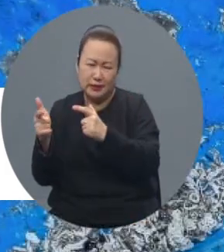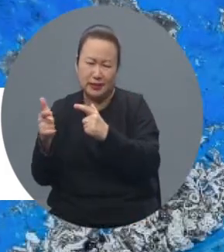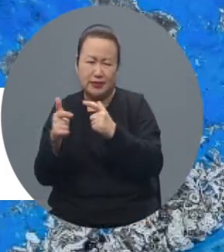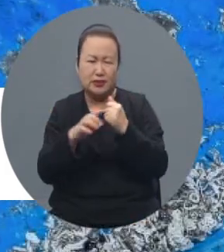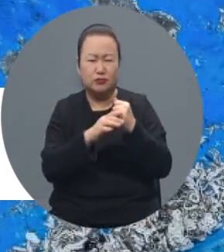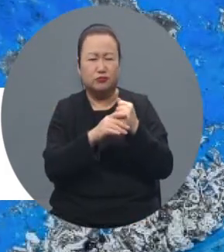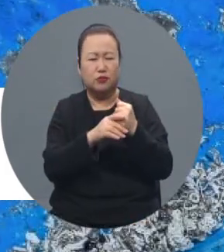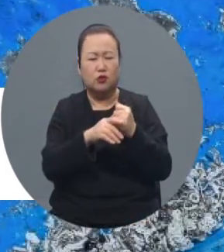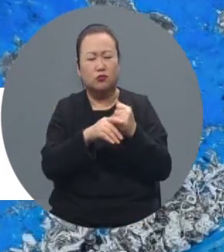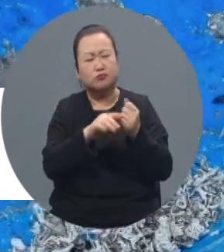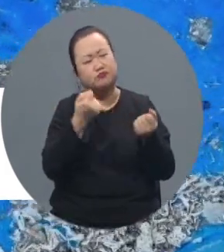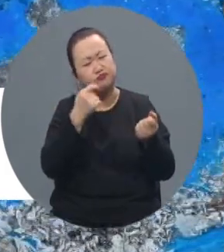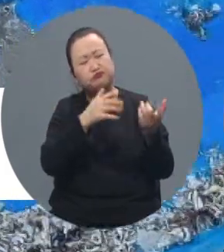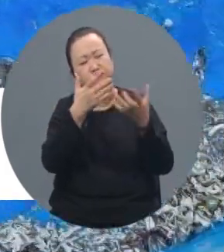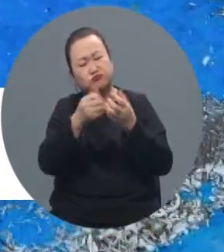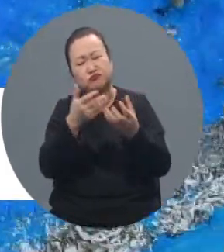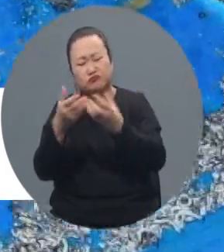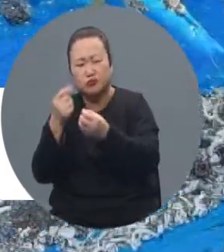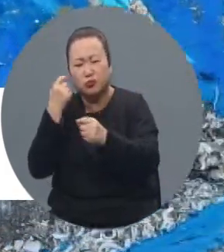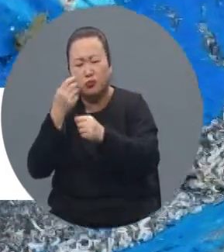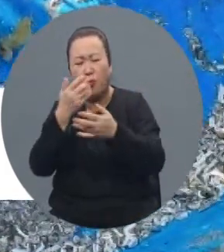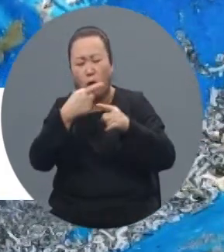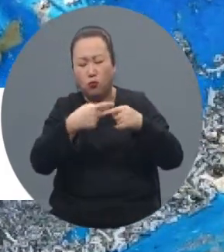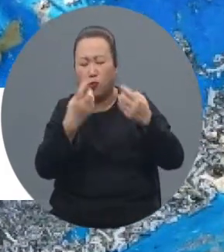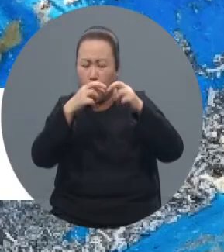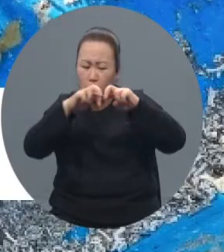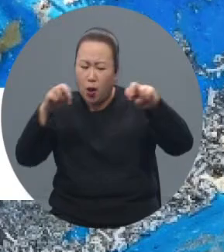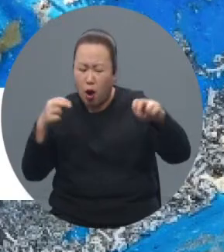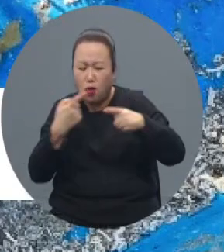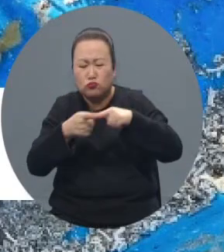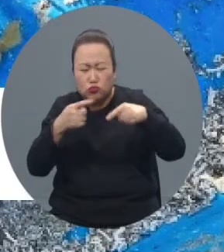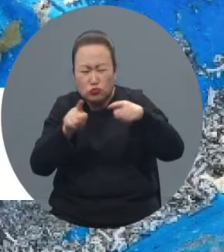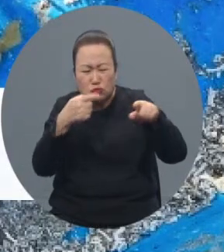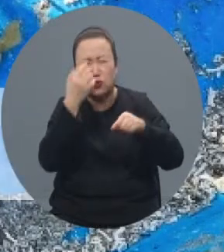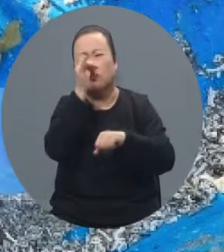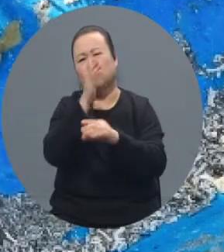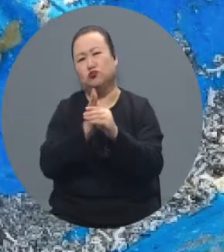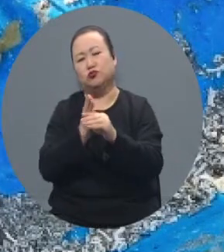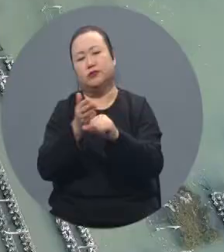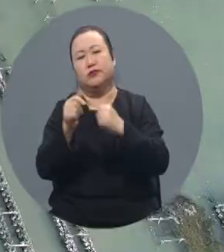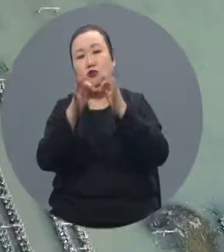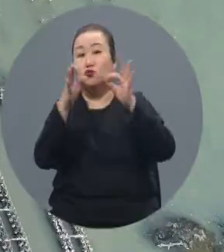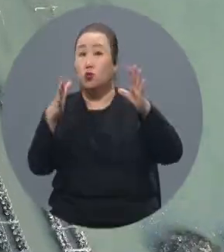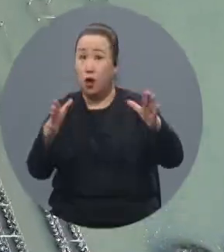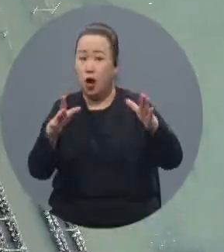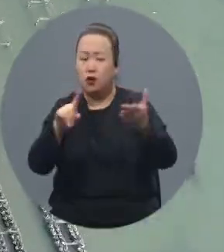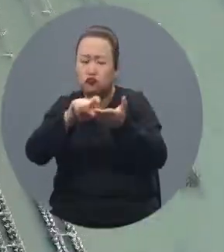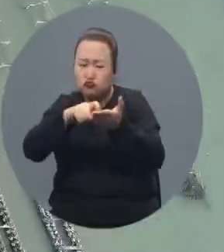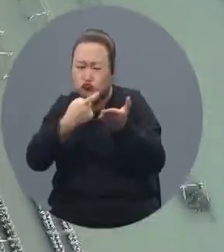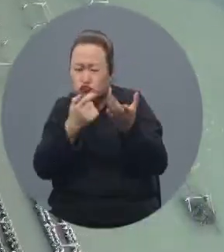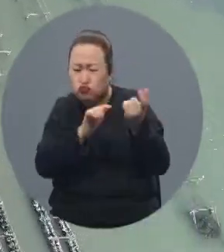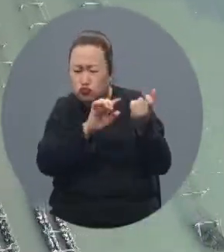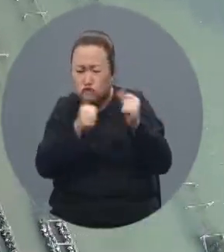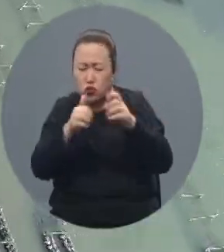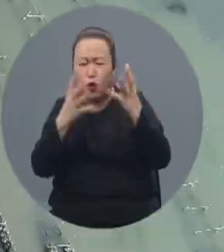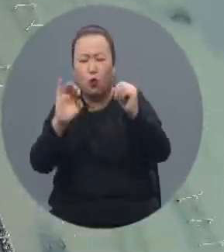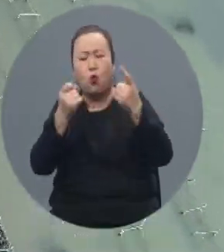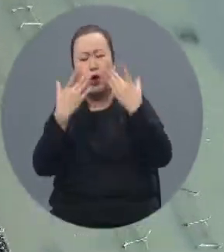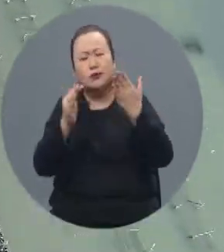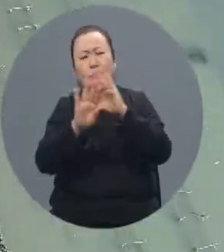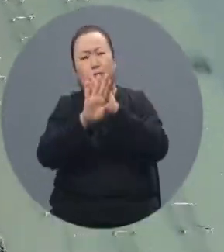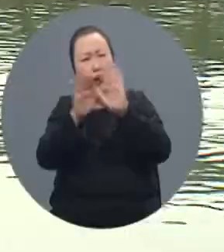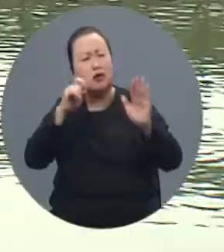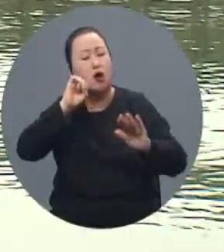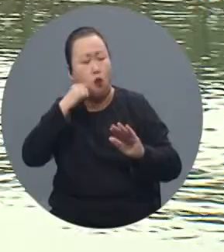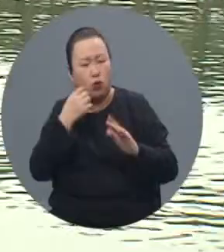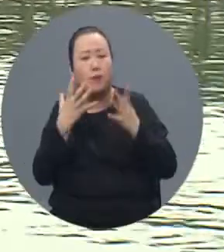있는 부분들은 좀 최대한 다 열어두고 좀 분석을 해서 지금 찾으려고 하고 있는 상황입니다. 그동안 굴 집단 폐사는 명확한 원인을